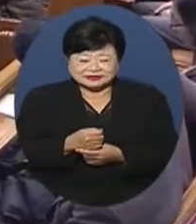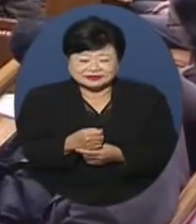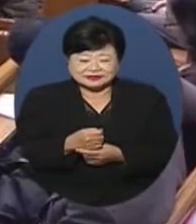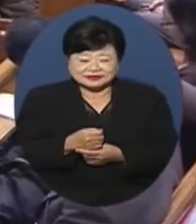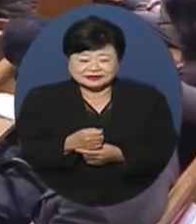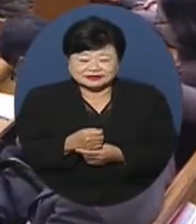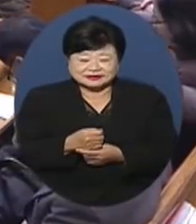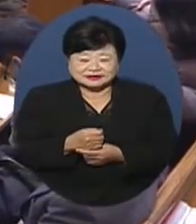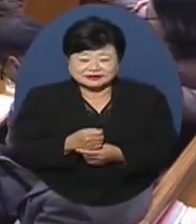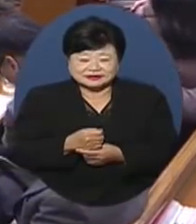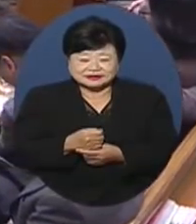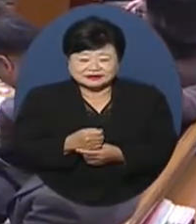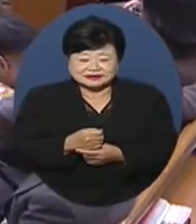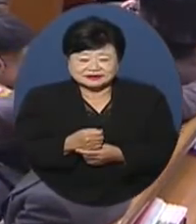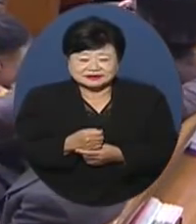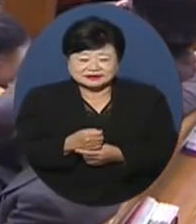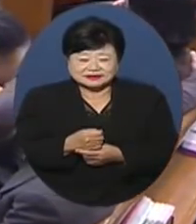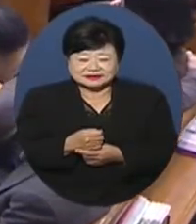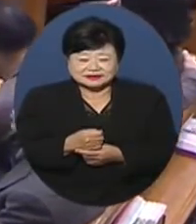예.